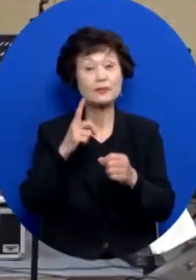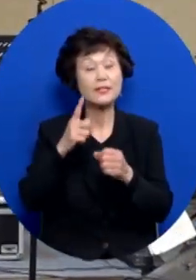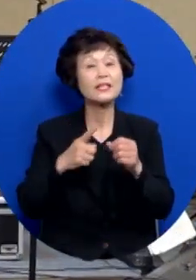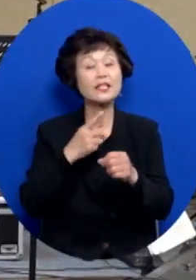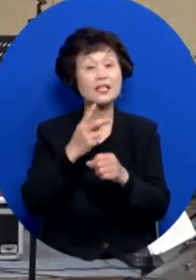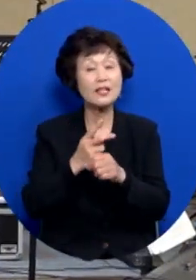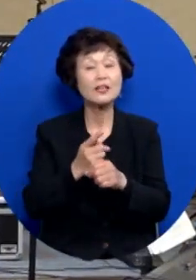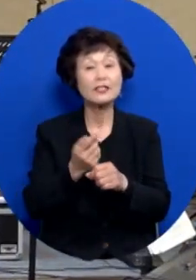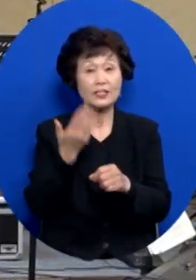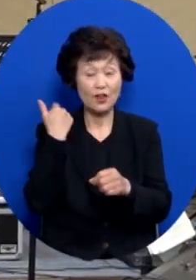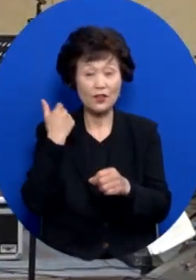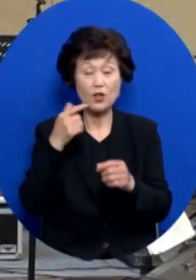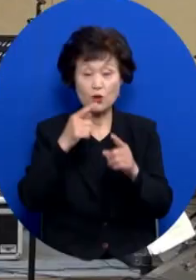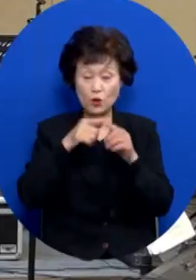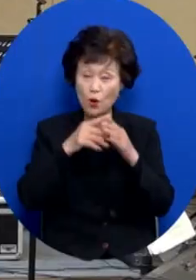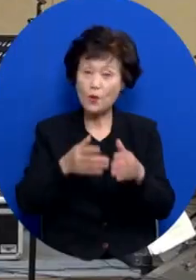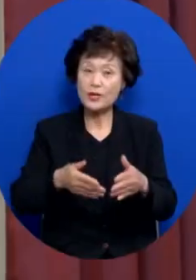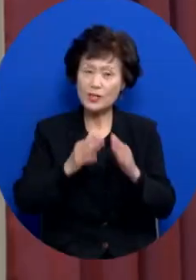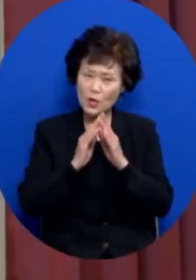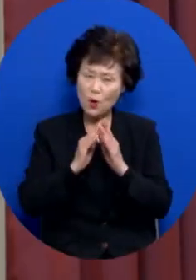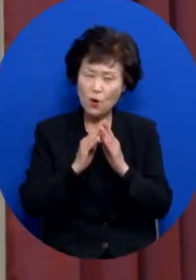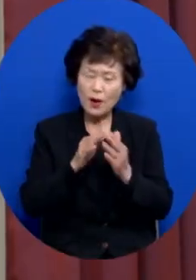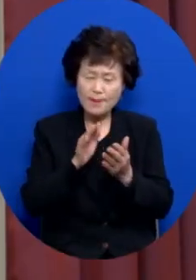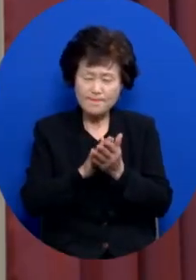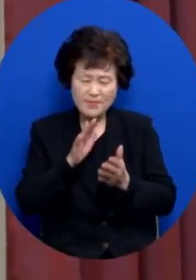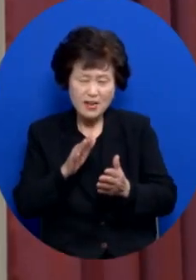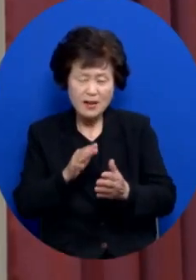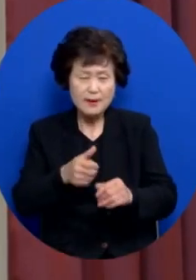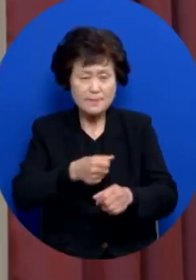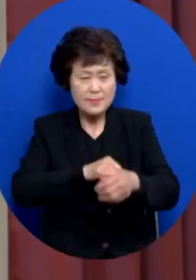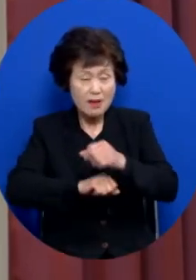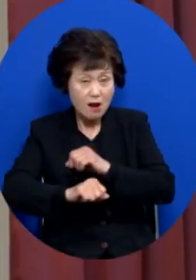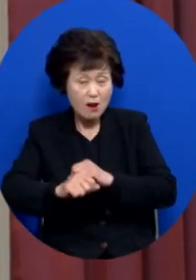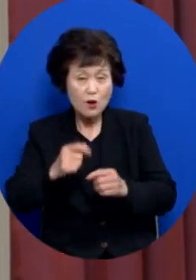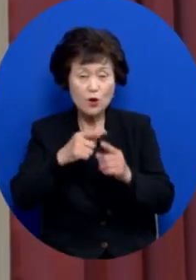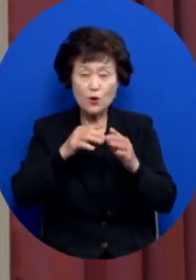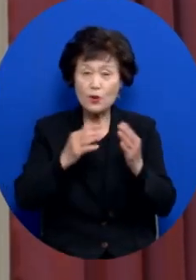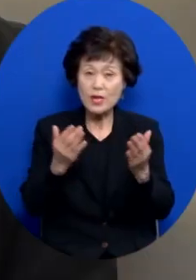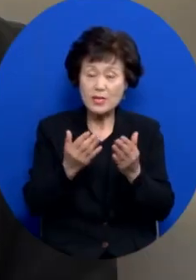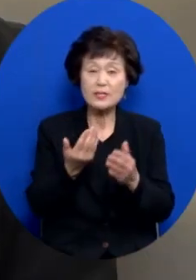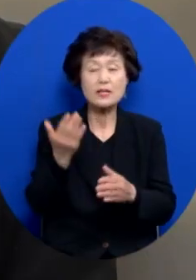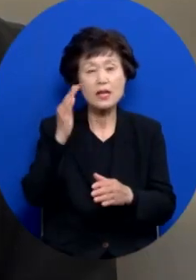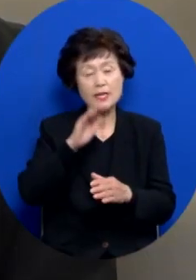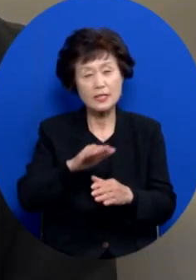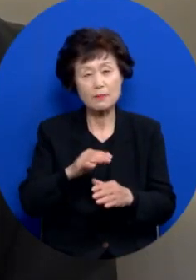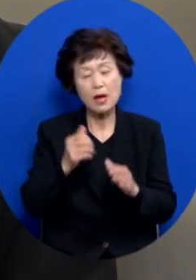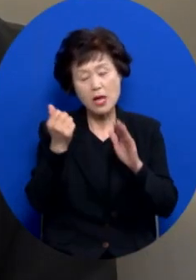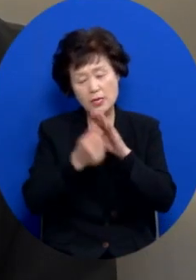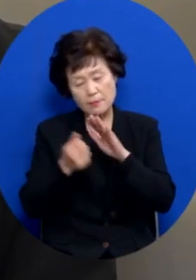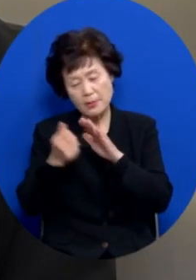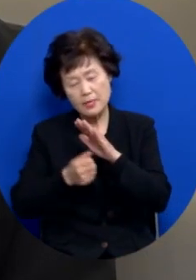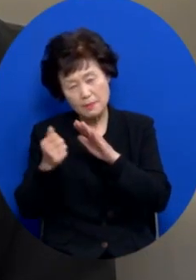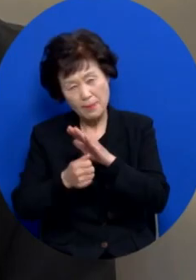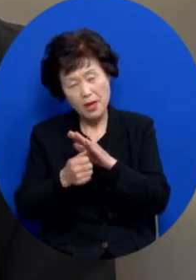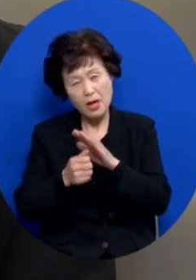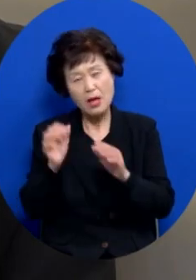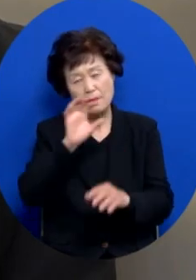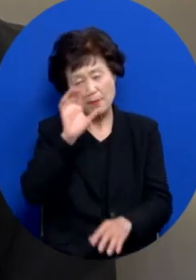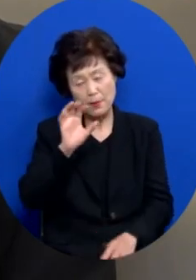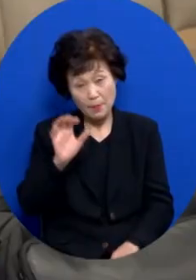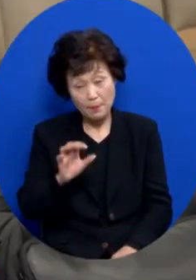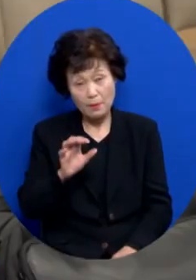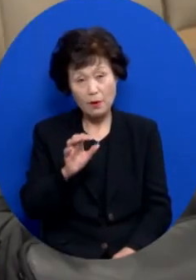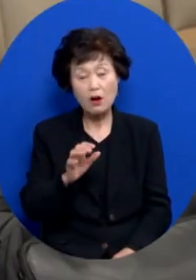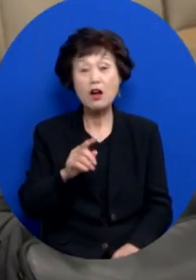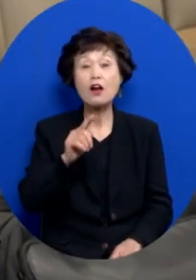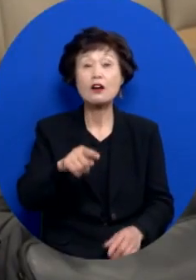개척하며 열정적으로 목회를 시작했지만 많은 시행착오를 겪었습니다. 결국 약 1년 동안 목회